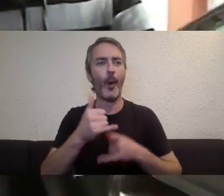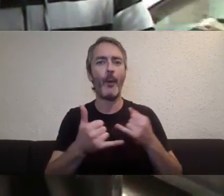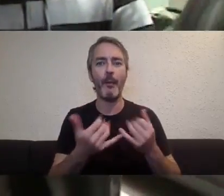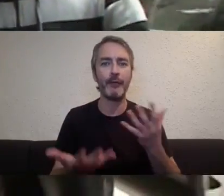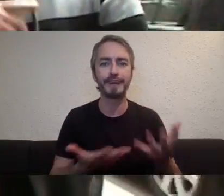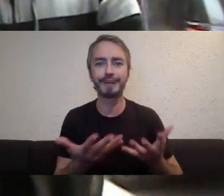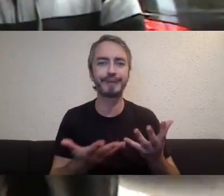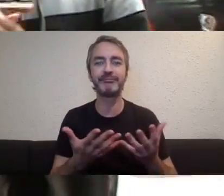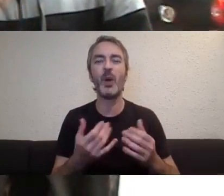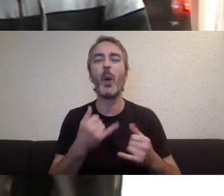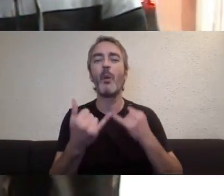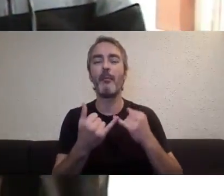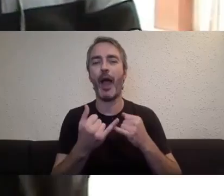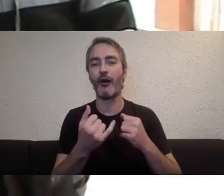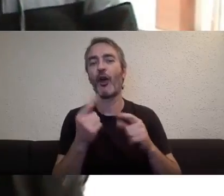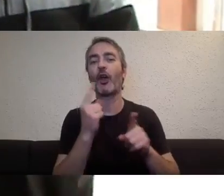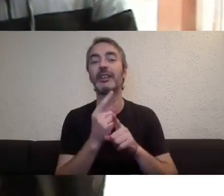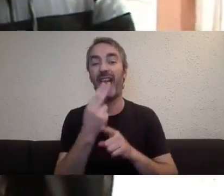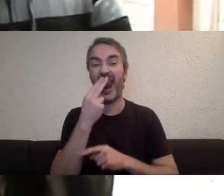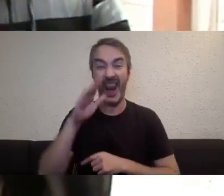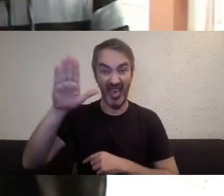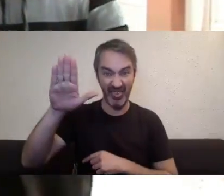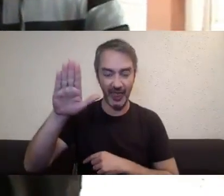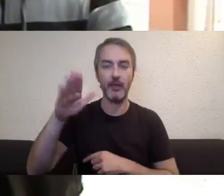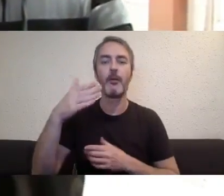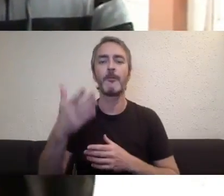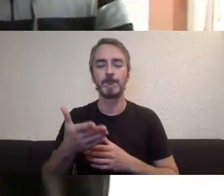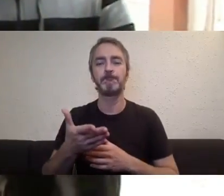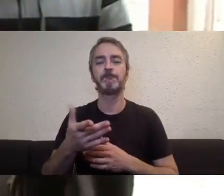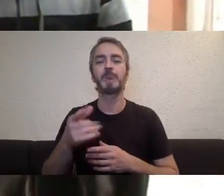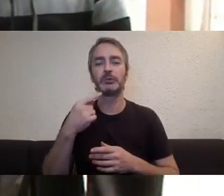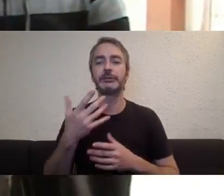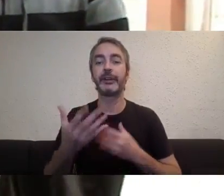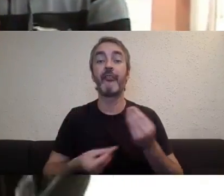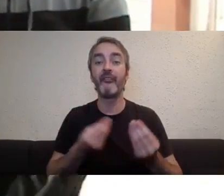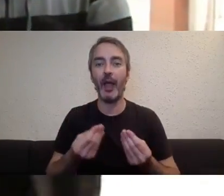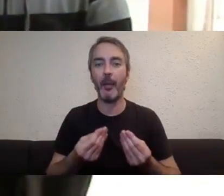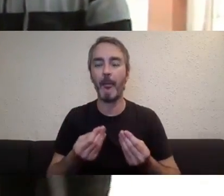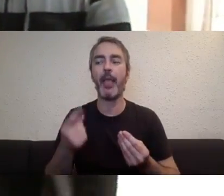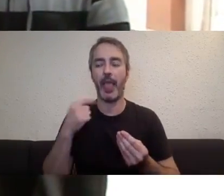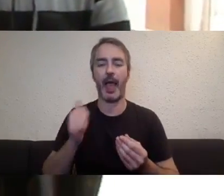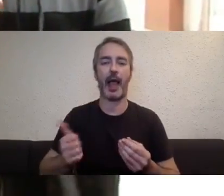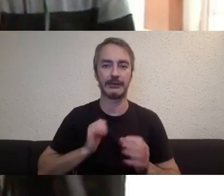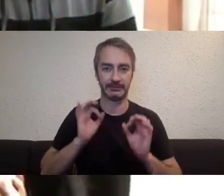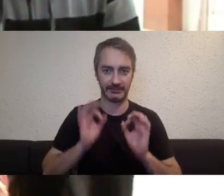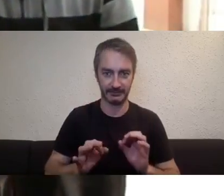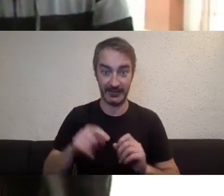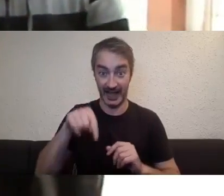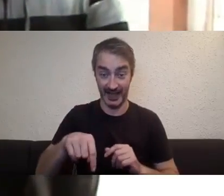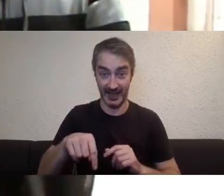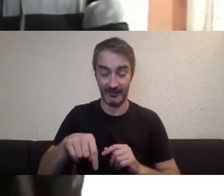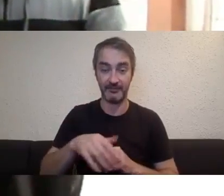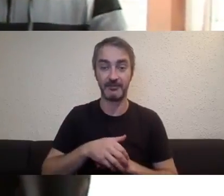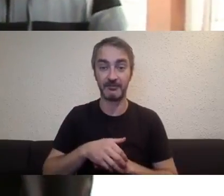barri, que problemes d'infraestructura i problemes amb nazis van marxar. Llavors, tècnicament no va ser una ocupació, sinó va ser una cessió de la